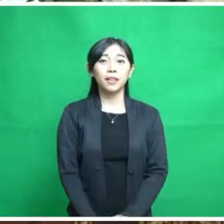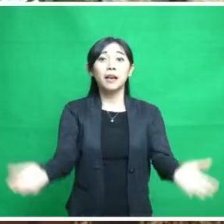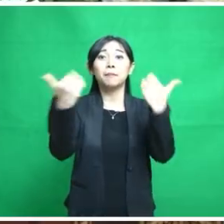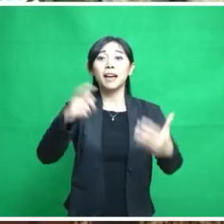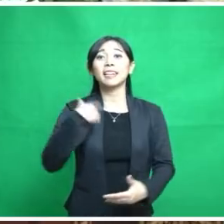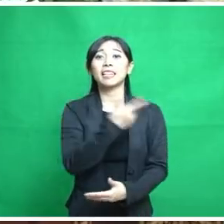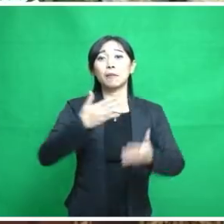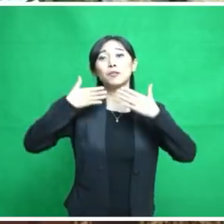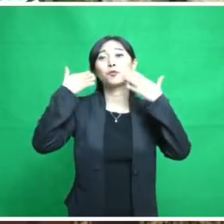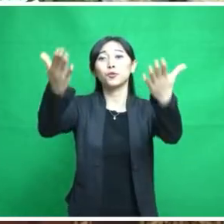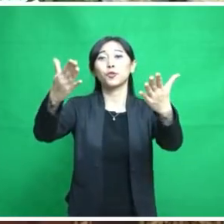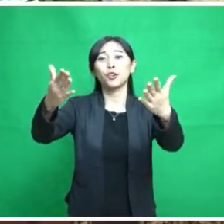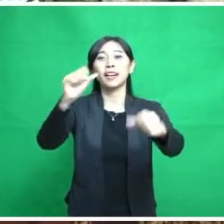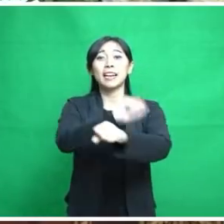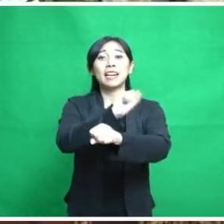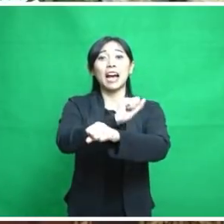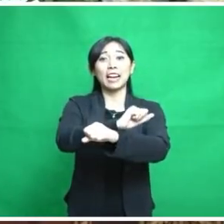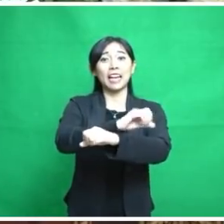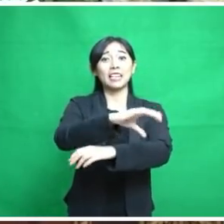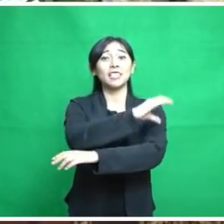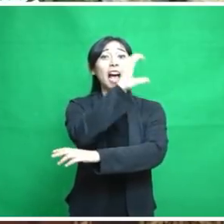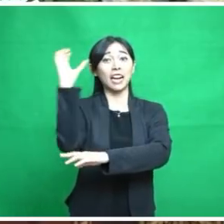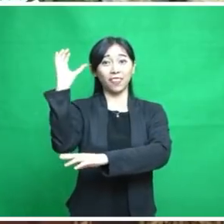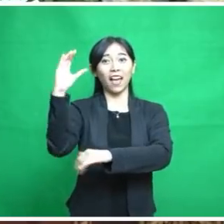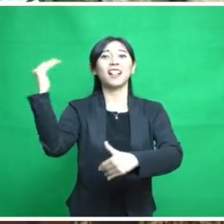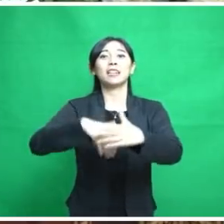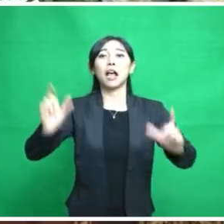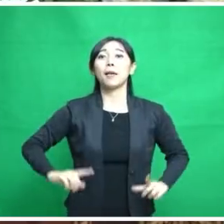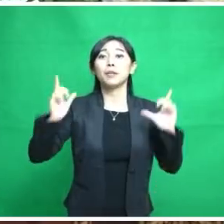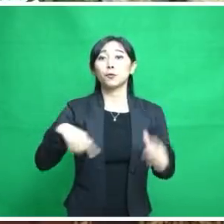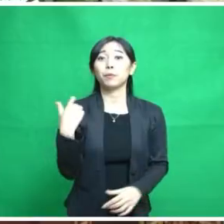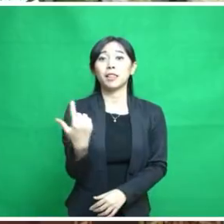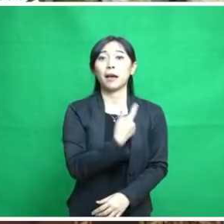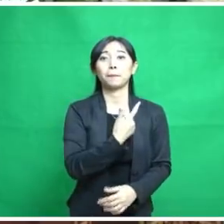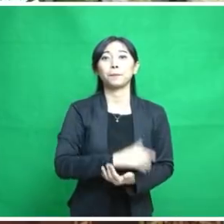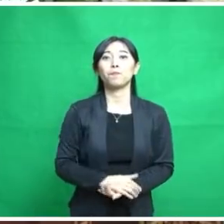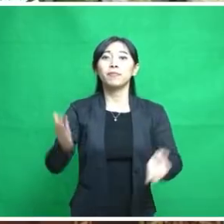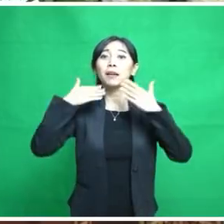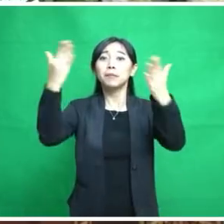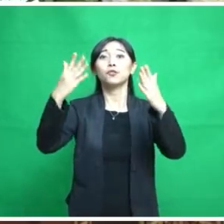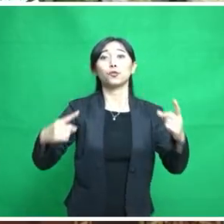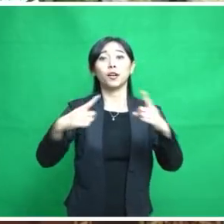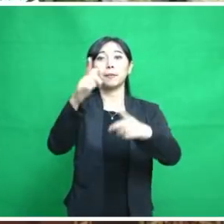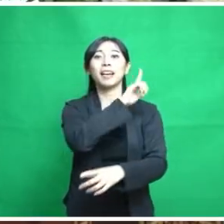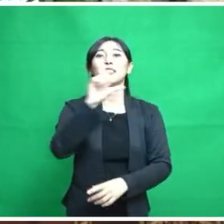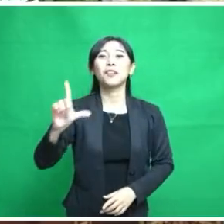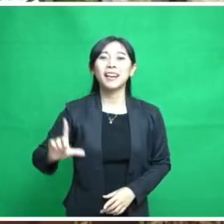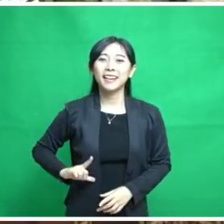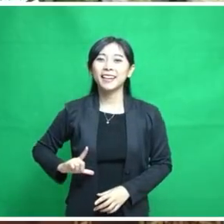Mari kita mensyukuri karya Sang Natal dalam seluruh kehidupan kita. Bersyukurlah kepada